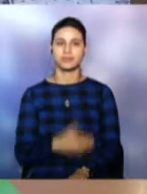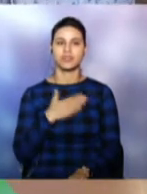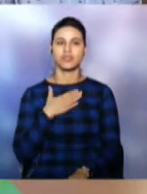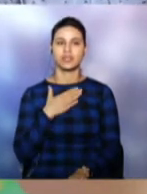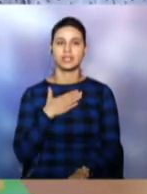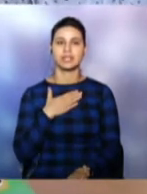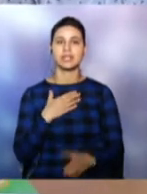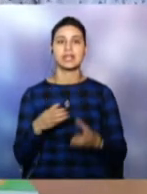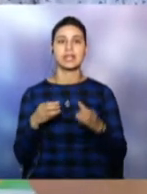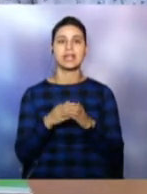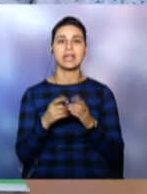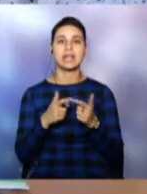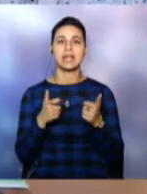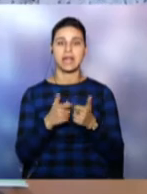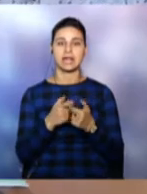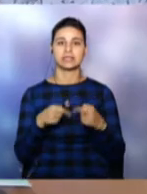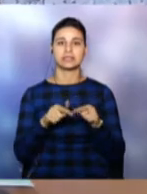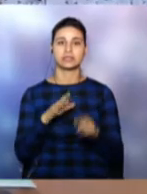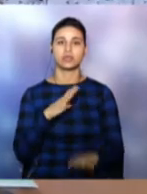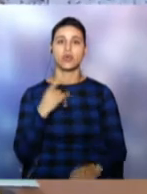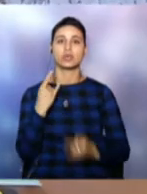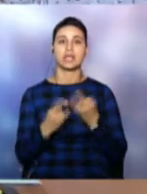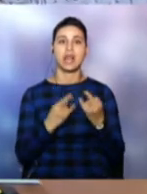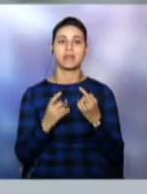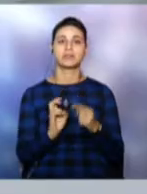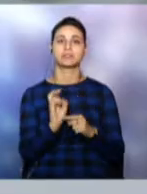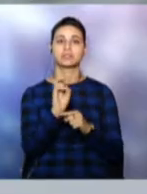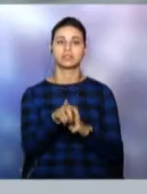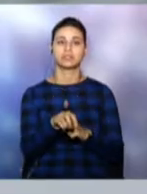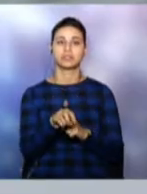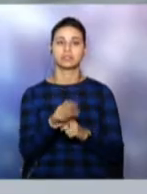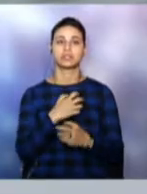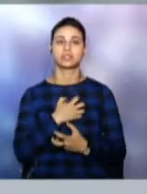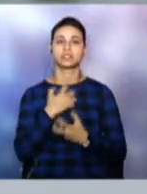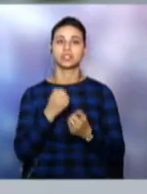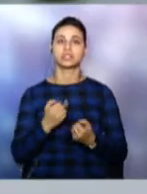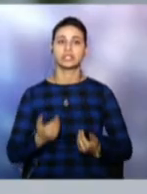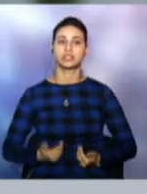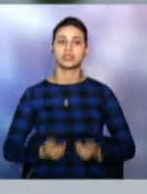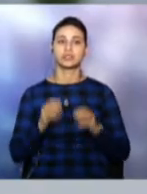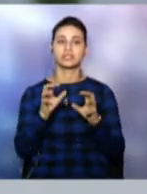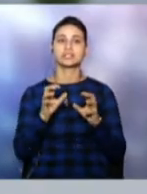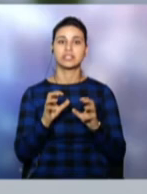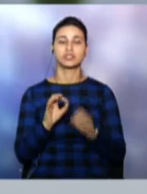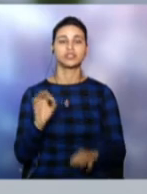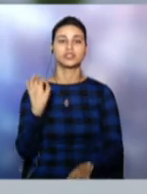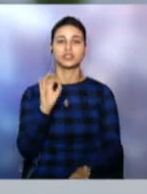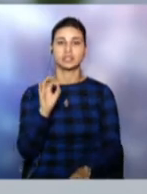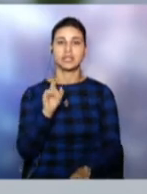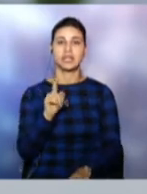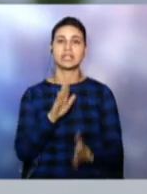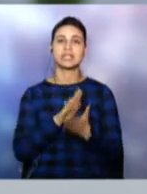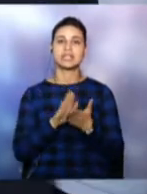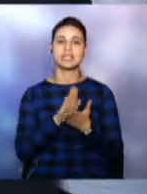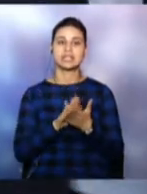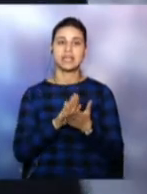მარი მალაზონიასთან ტელევიზიაში მან უამო ჯანსაღი ცხოვრების შესახებ